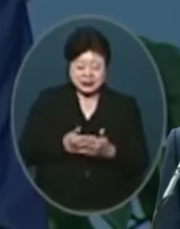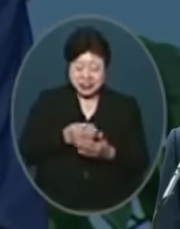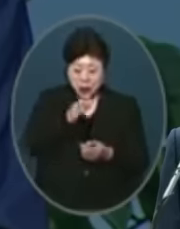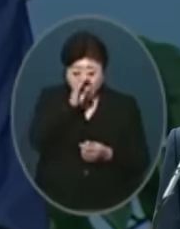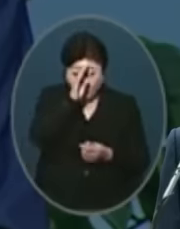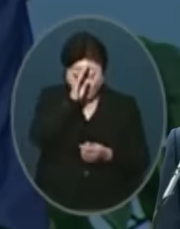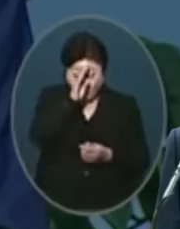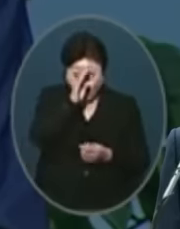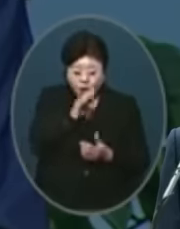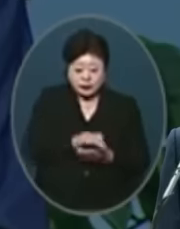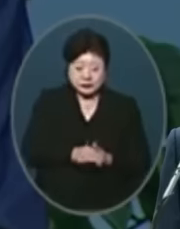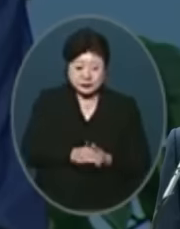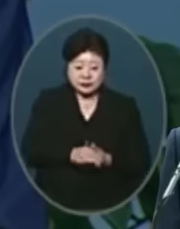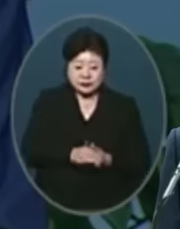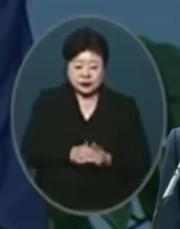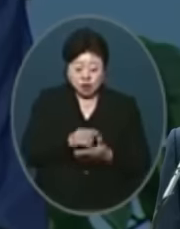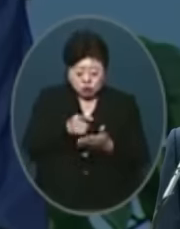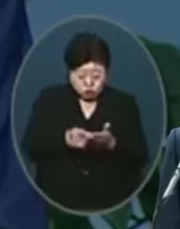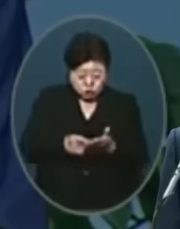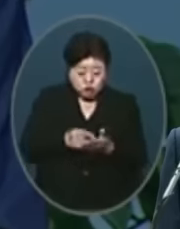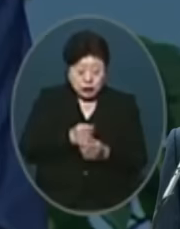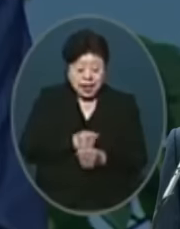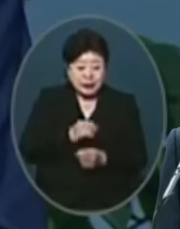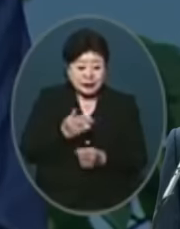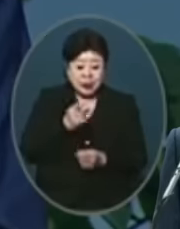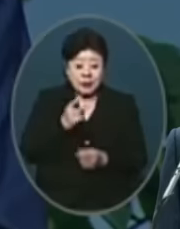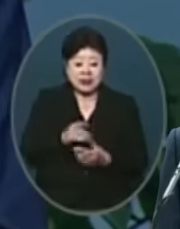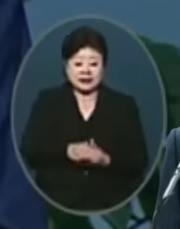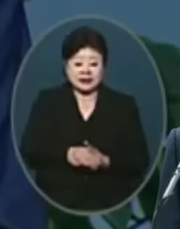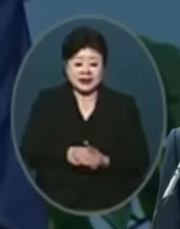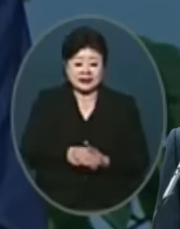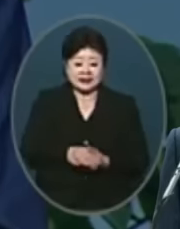심장병으로 심장 수술을 해야 된다고 해서